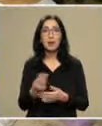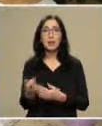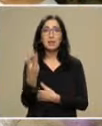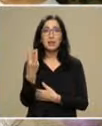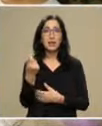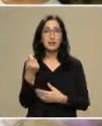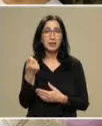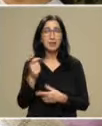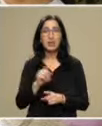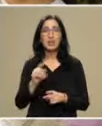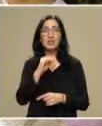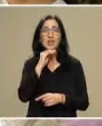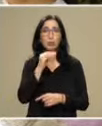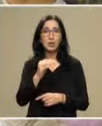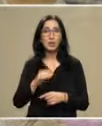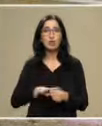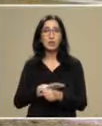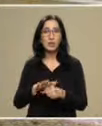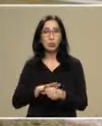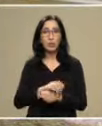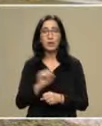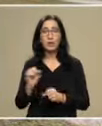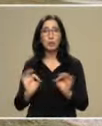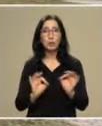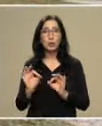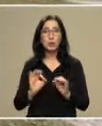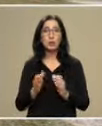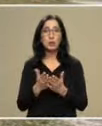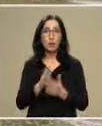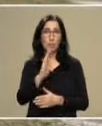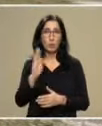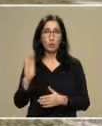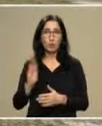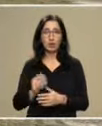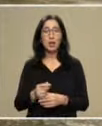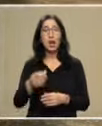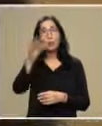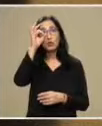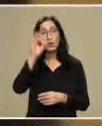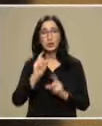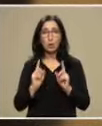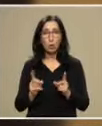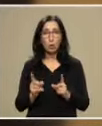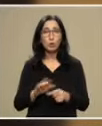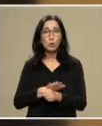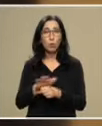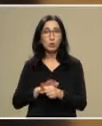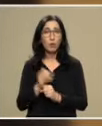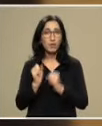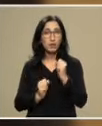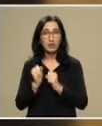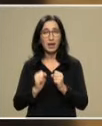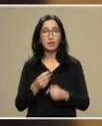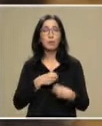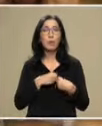3000 лева, но те са недостатъчни за възстановяването и модернизирането на библиотеката. А учениците, които са основният двигател